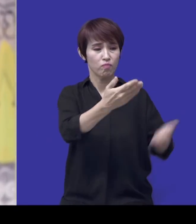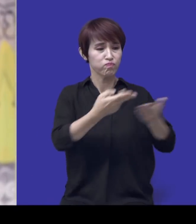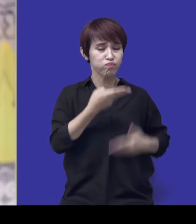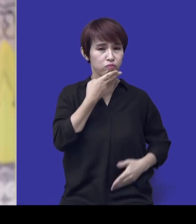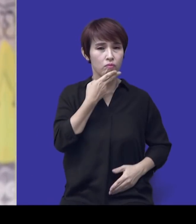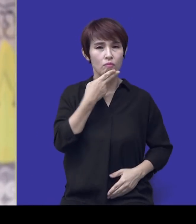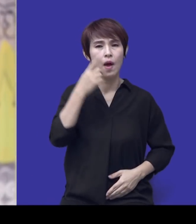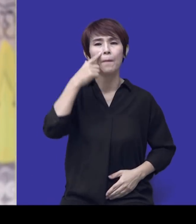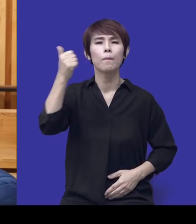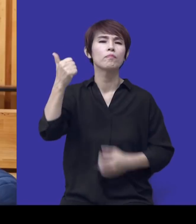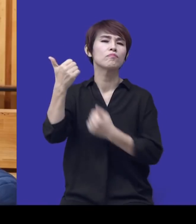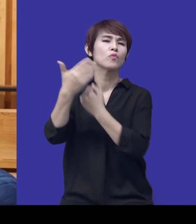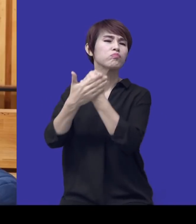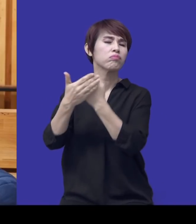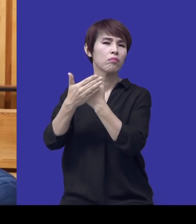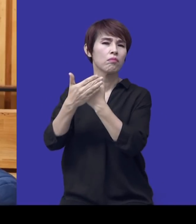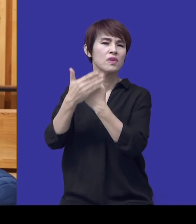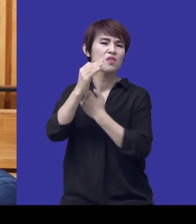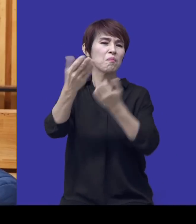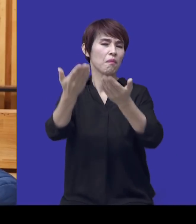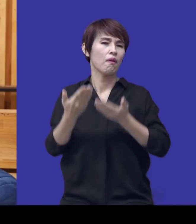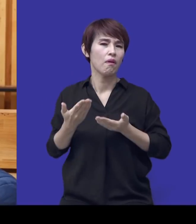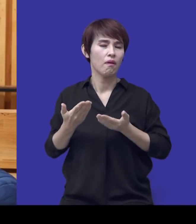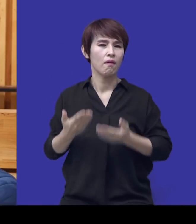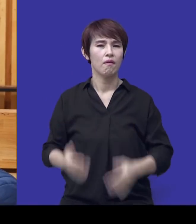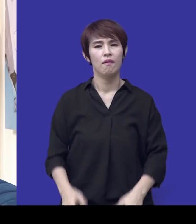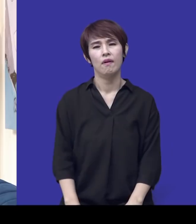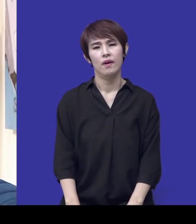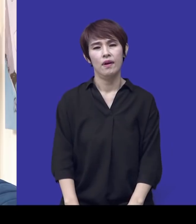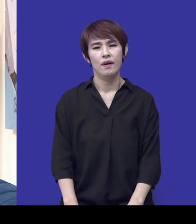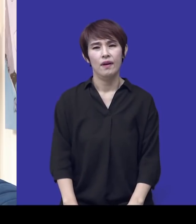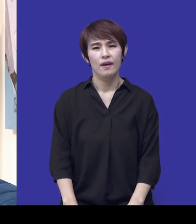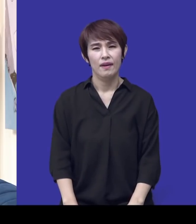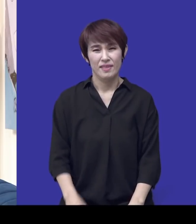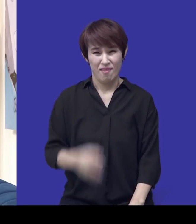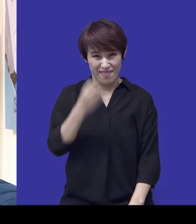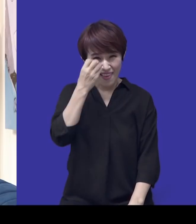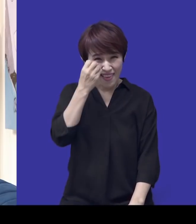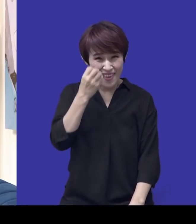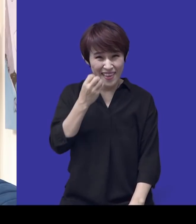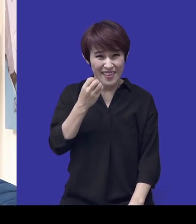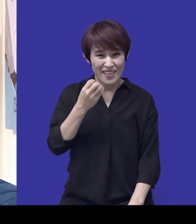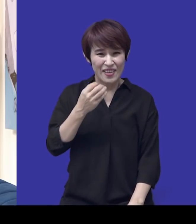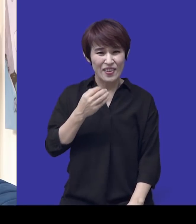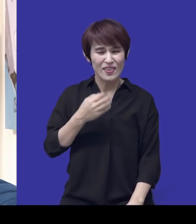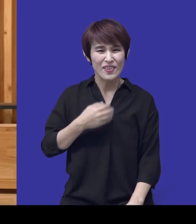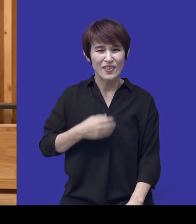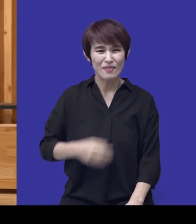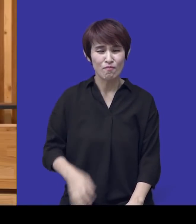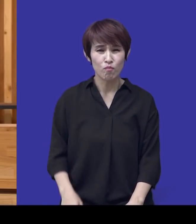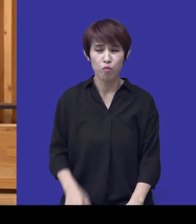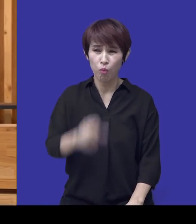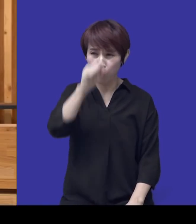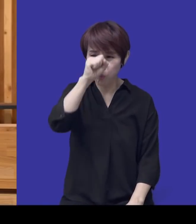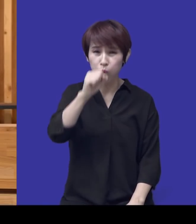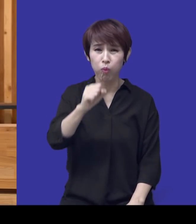그 얘기를 너무 많이 들었거든요, 제가. 이게 좀 이상하게 들리실 수도 있을 것 같아요. 네네네. 좋은 게 좋은 거 아닌가.